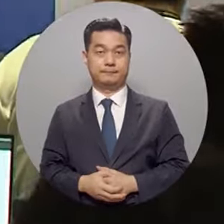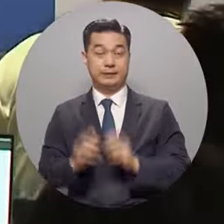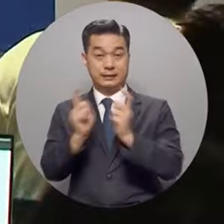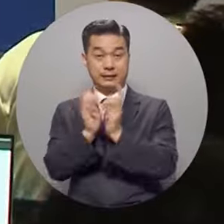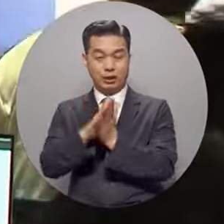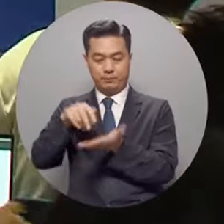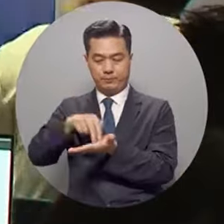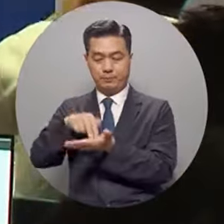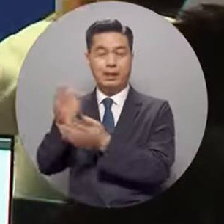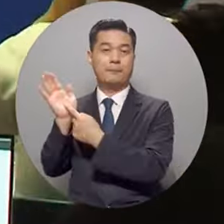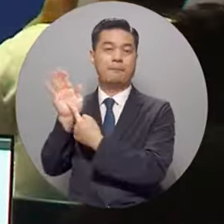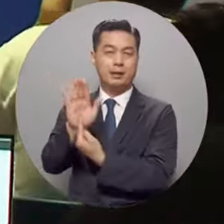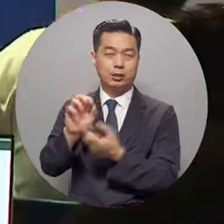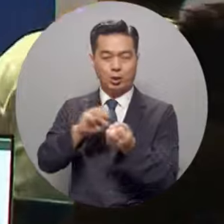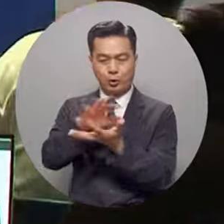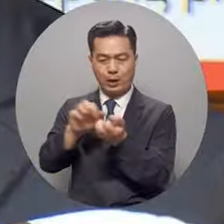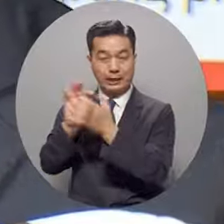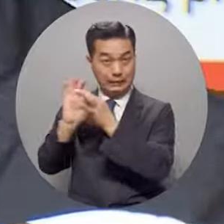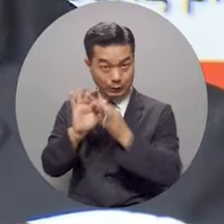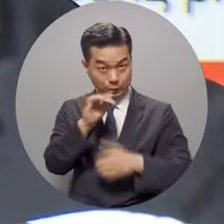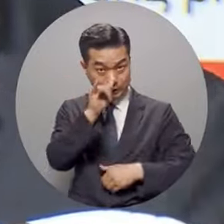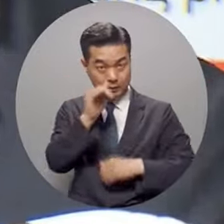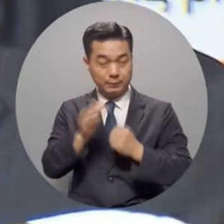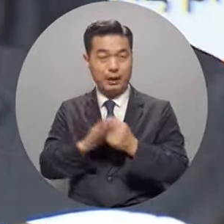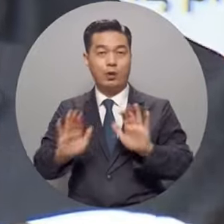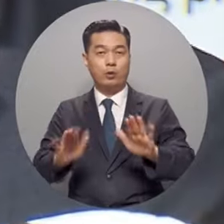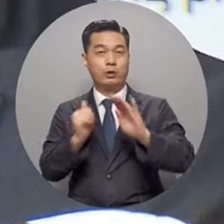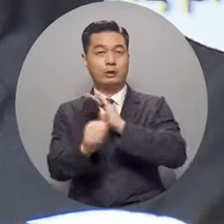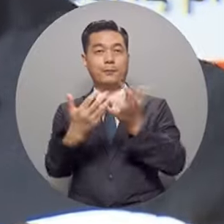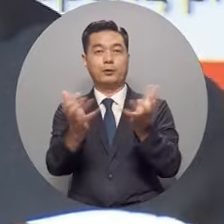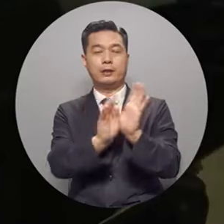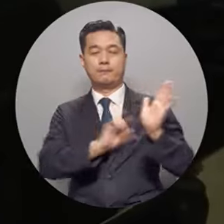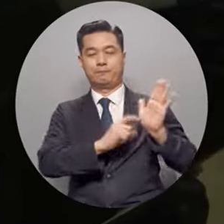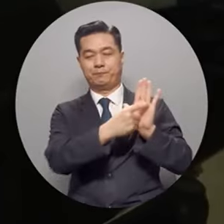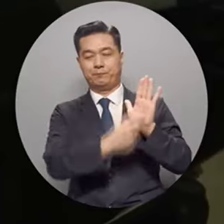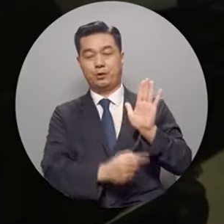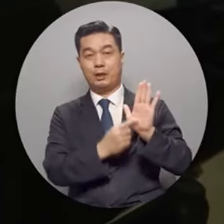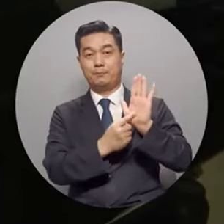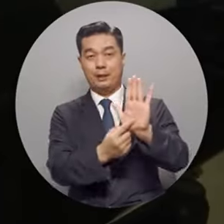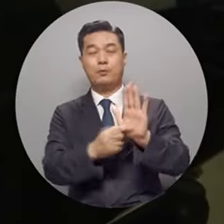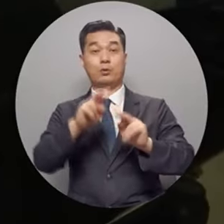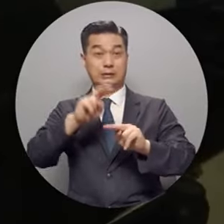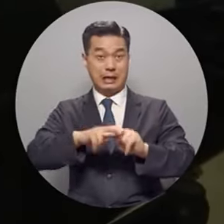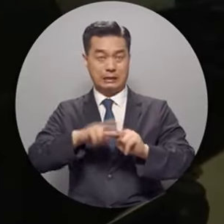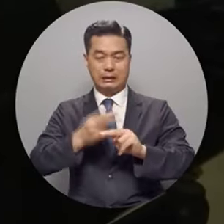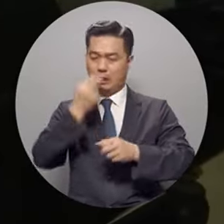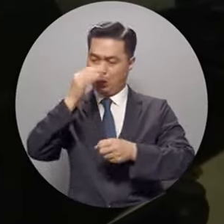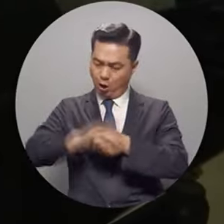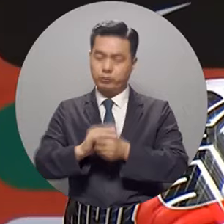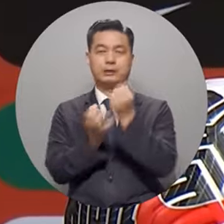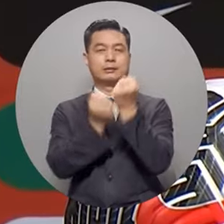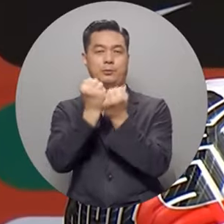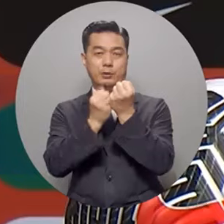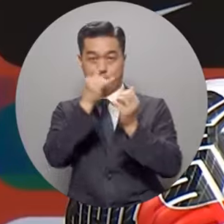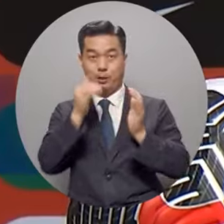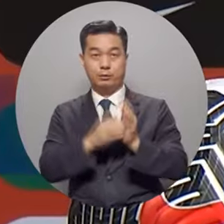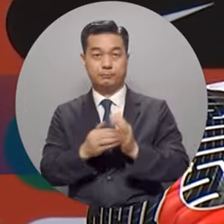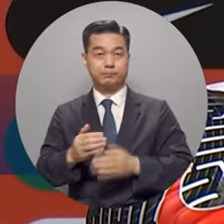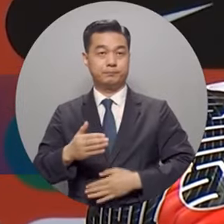입장을 밝히고도 논란이 가라앉지 않자 오늘 대표팀 명단 발표 자리에서 재차 억울함을 호소했습니다.